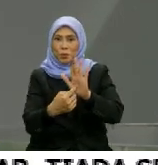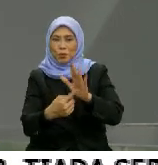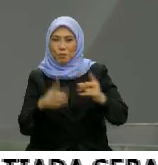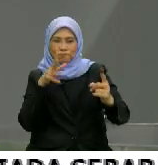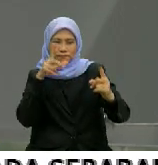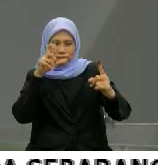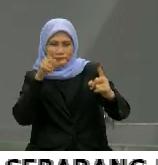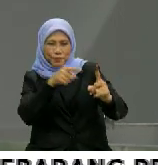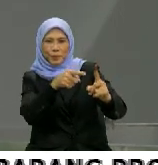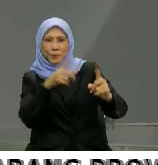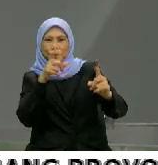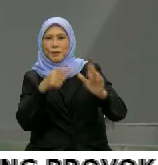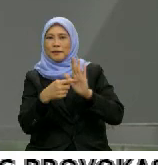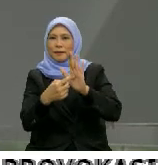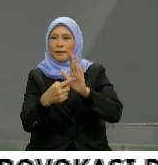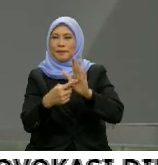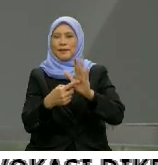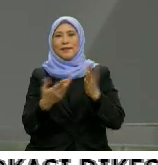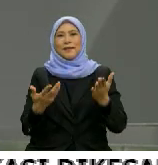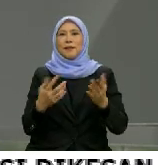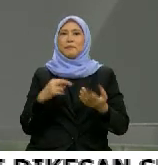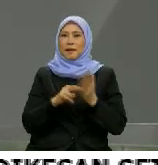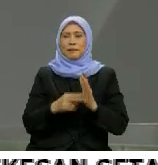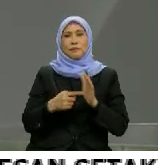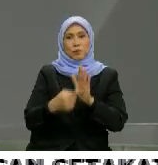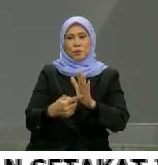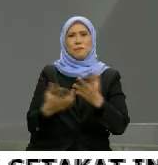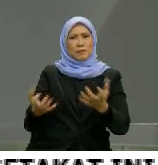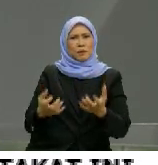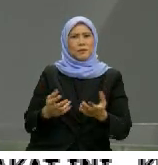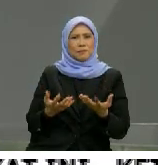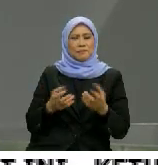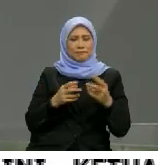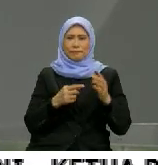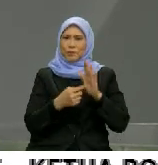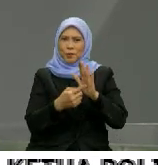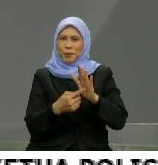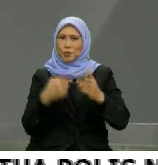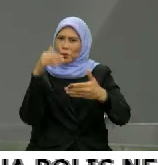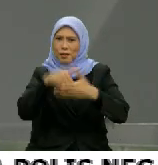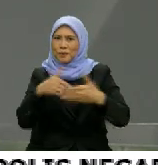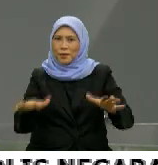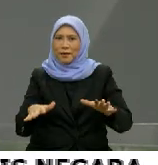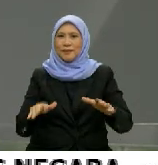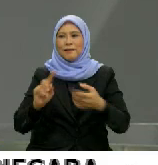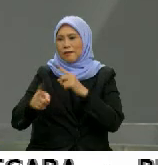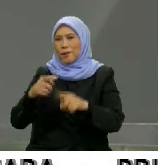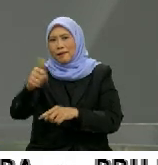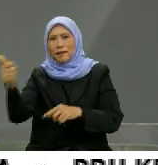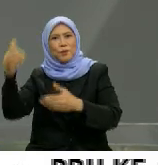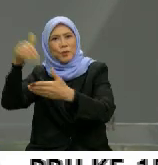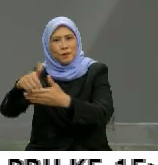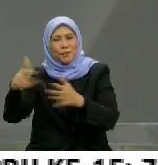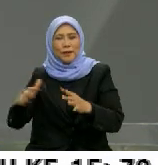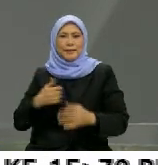that fear of missing out. Yes, FOMO. So dia tak nak left out. So dia of course akan join in. The problem right now ataupun the thing that we need to be concerned